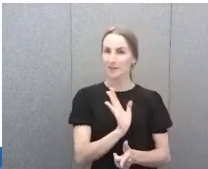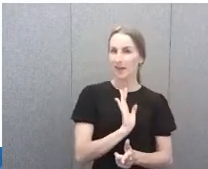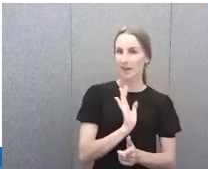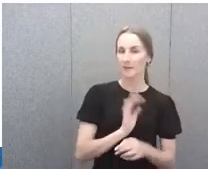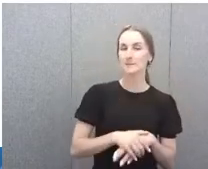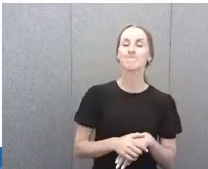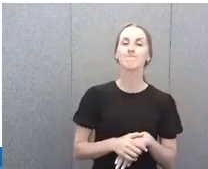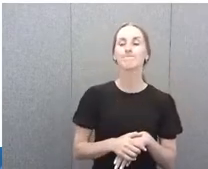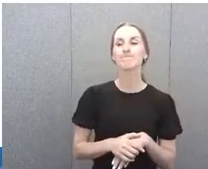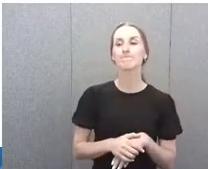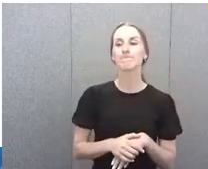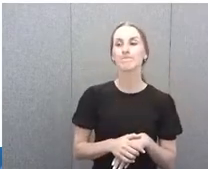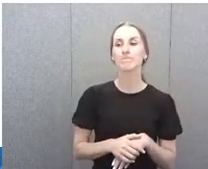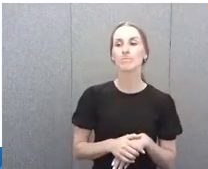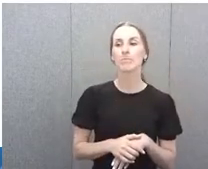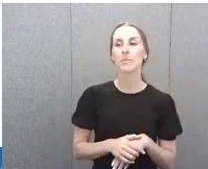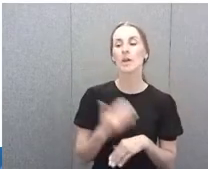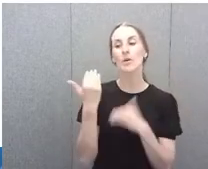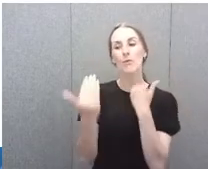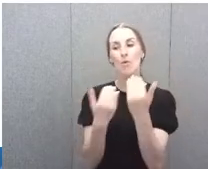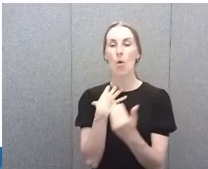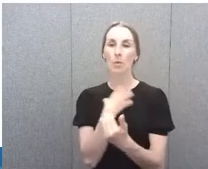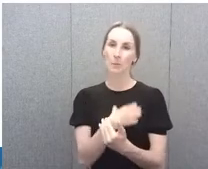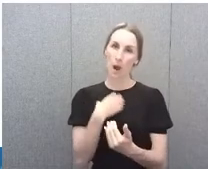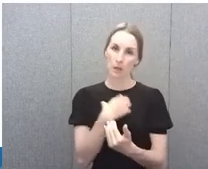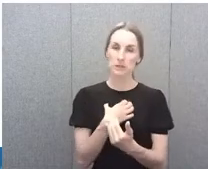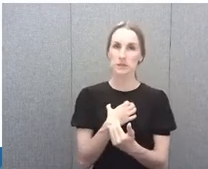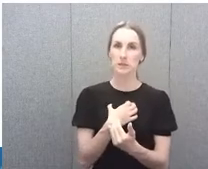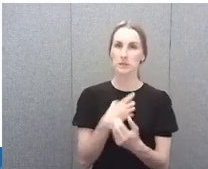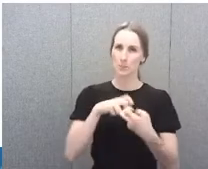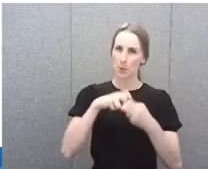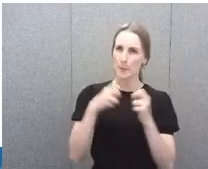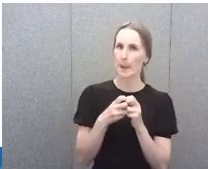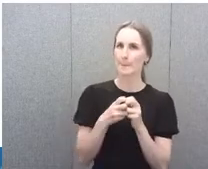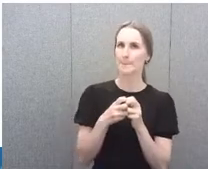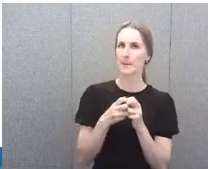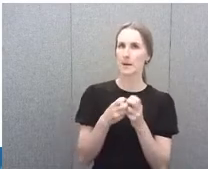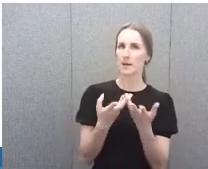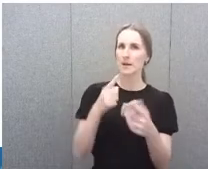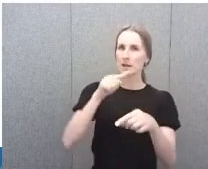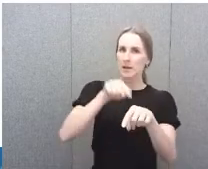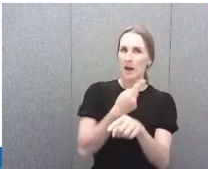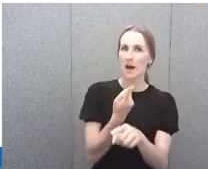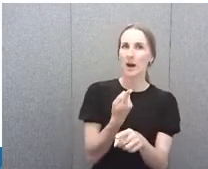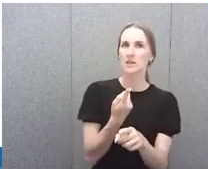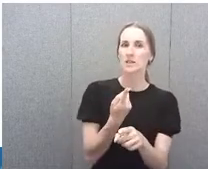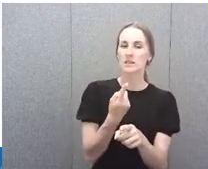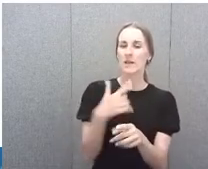женщин, они говорят: а ты уверен, смогу ли я занять эту должность? То есть это и есть